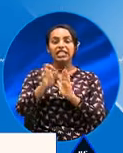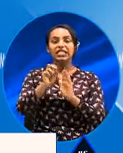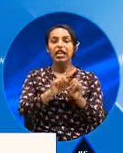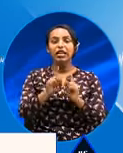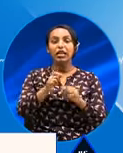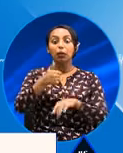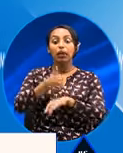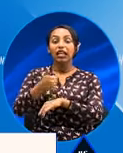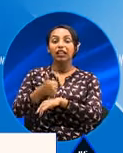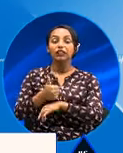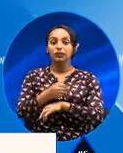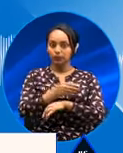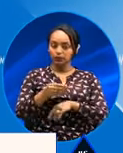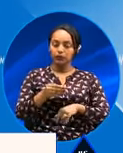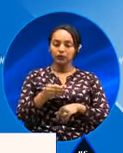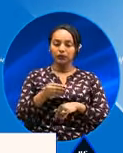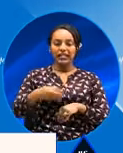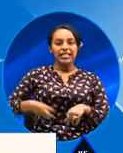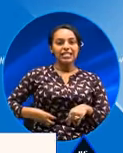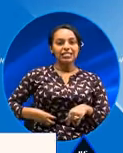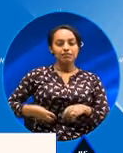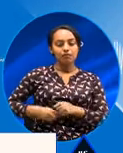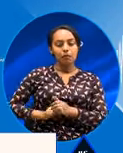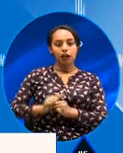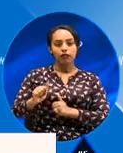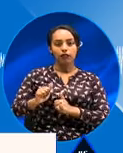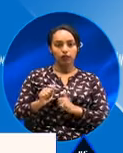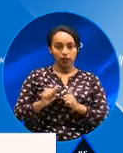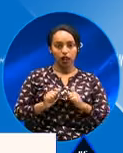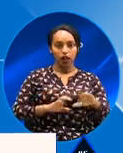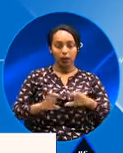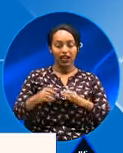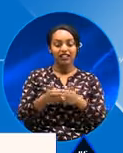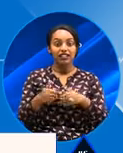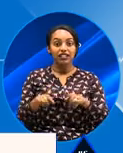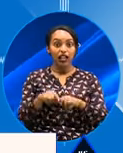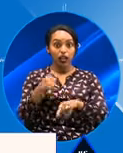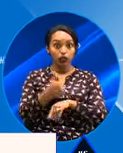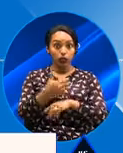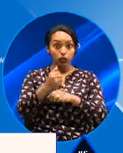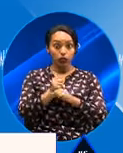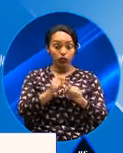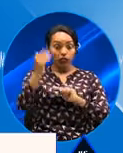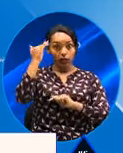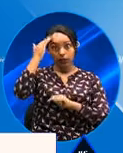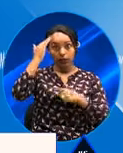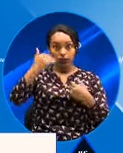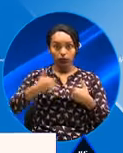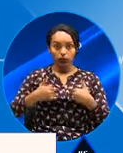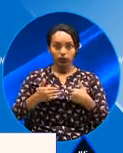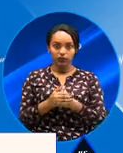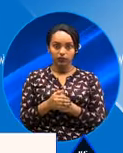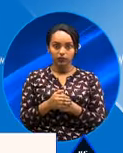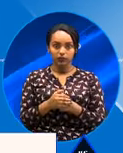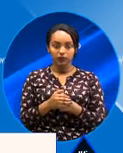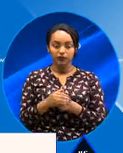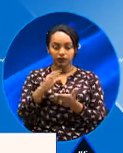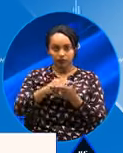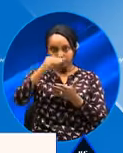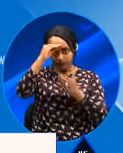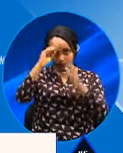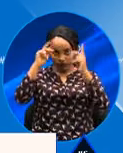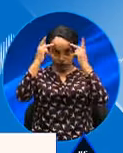30ን እንደመቀጣጠሪያና የቂማቸውን መወጣጫ ለማድረግ እንደዚህ አይነት ቀጠሮች ይያዙ እንደነበር ይታወቃል።